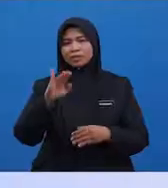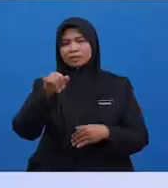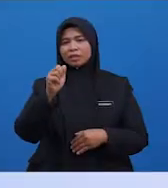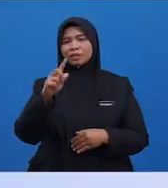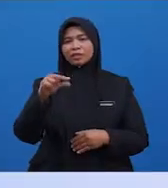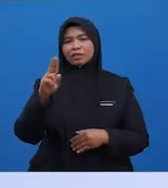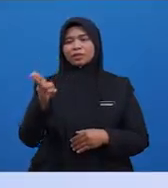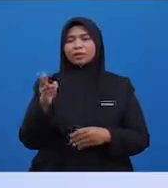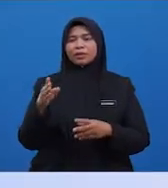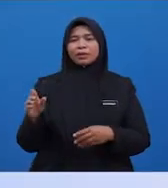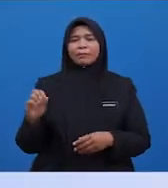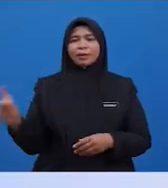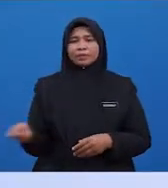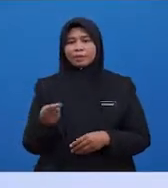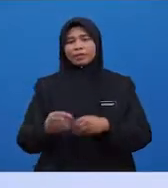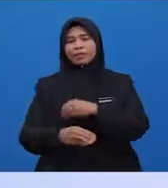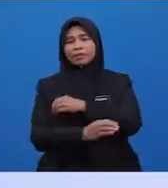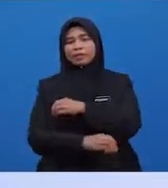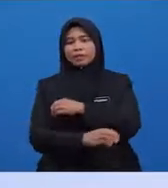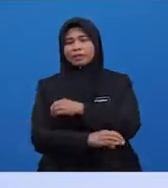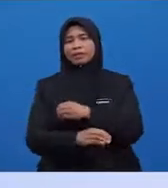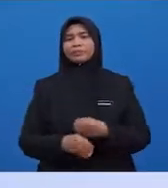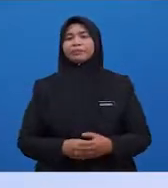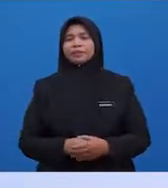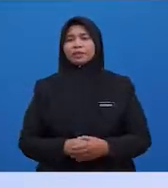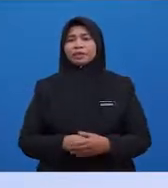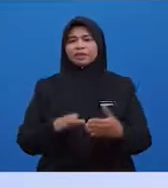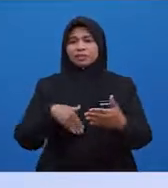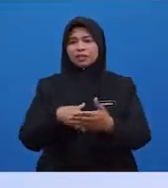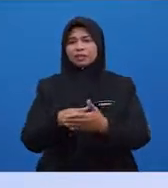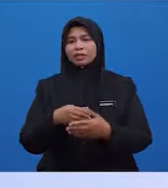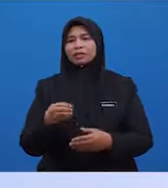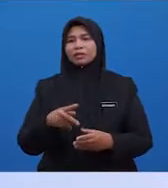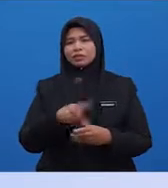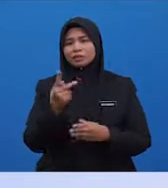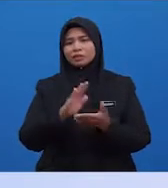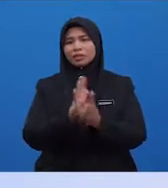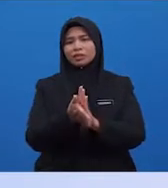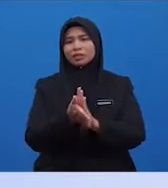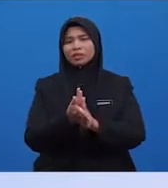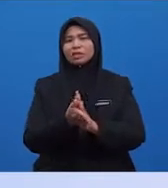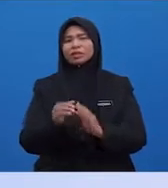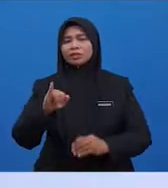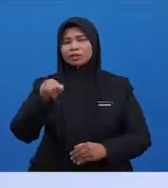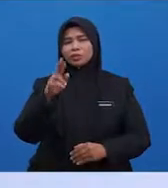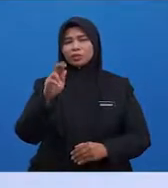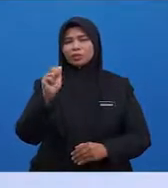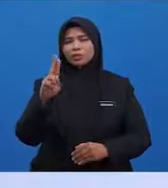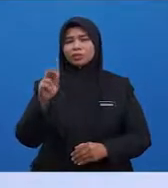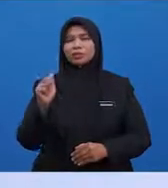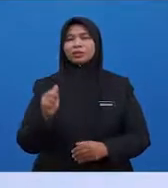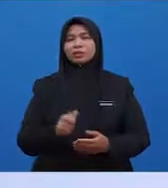negara, iaitu Dato' Lee Chong Wei, sehingga muncul sebagai pemain perseorangan lelaki